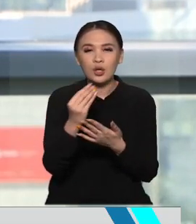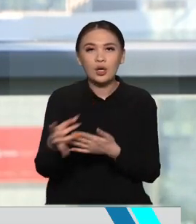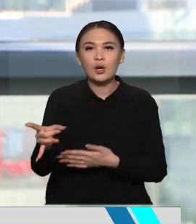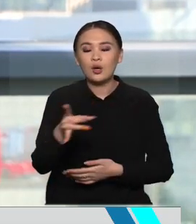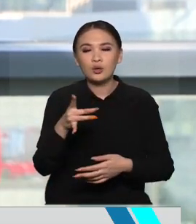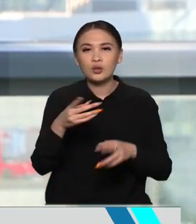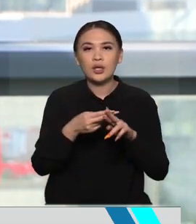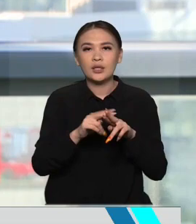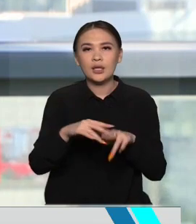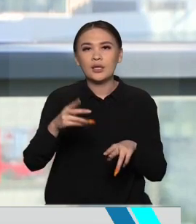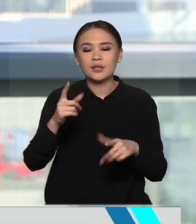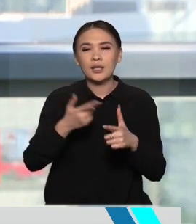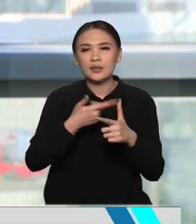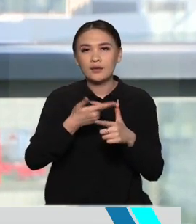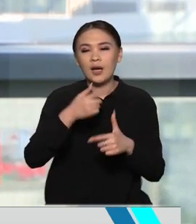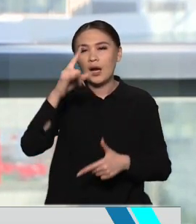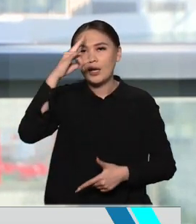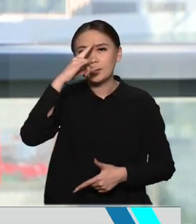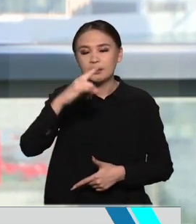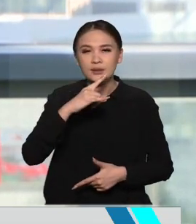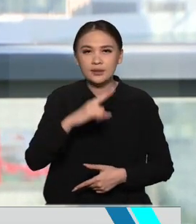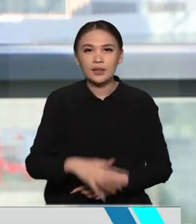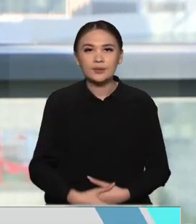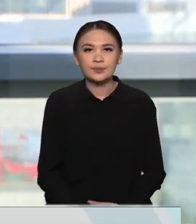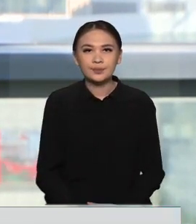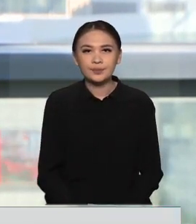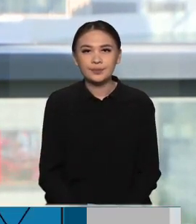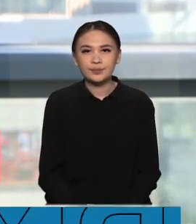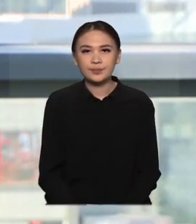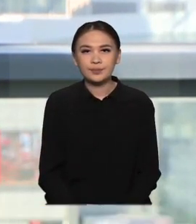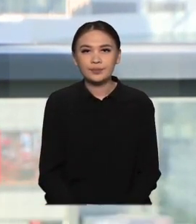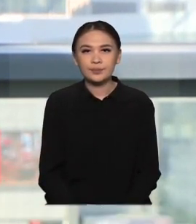под названием Казахстан. Кунсая Курмет, Ануар Абильда, Жбек Жолы.